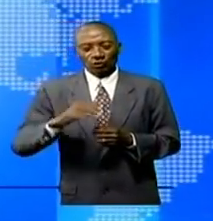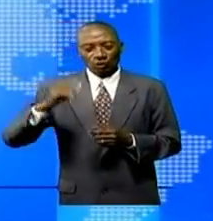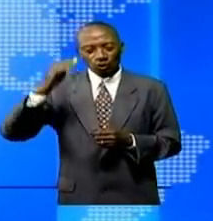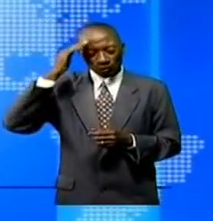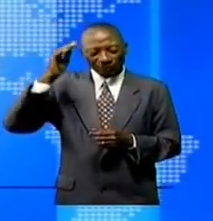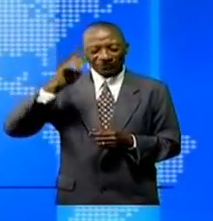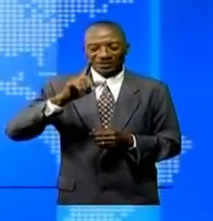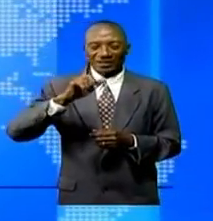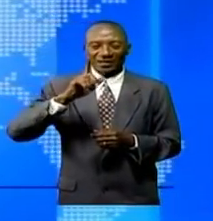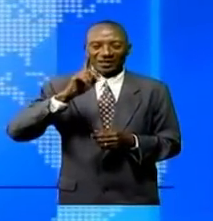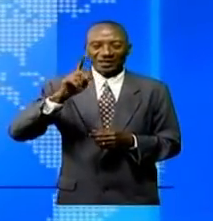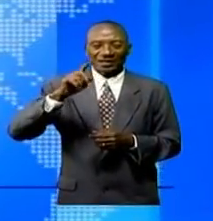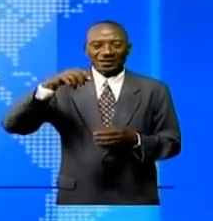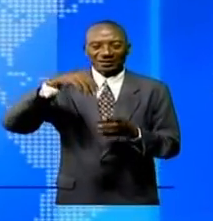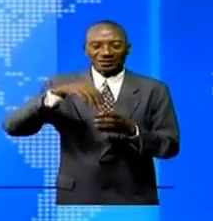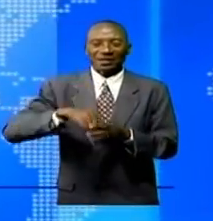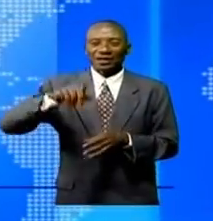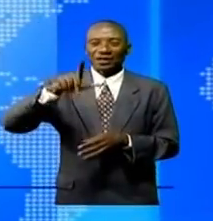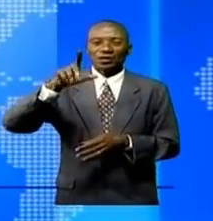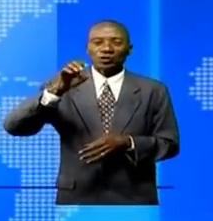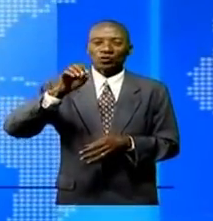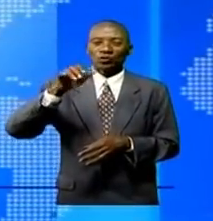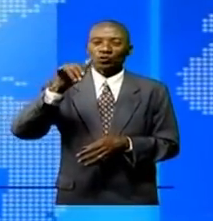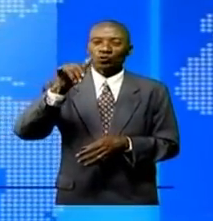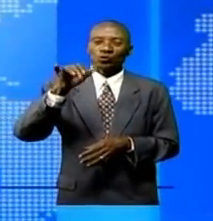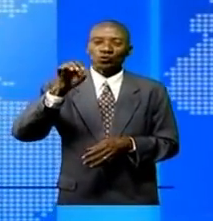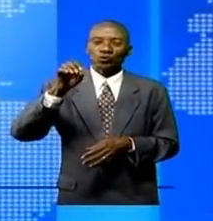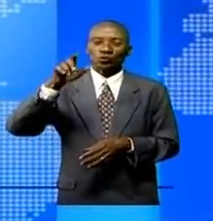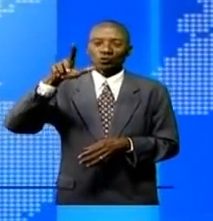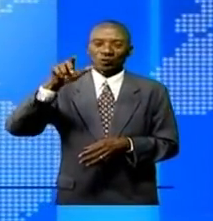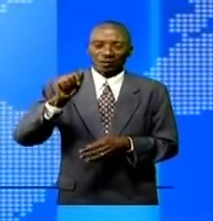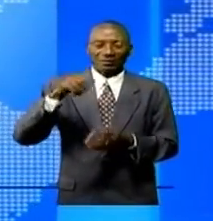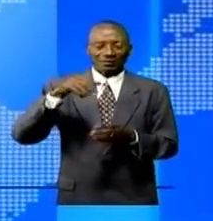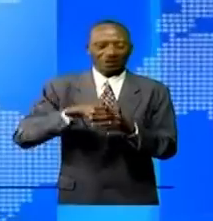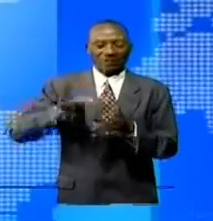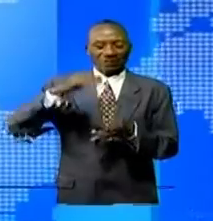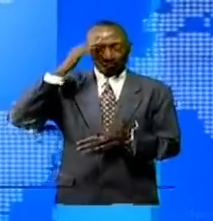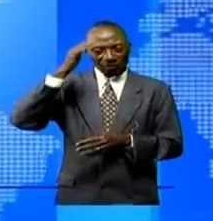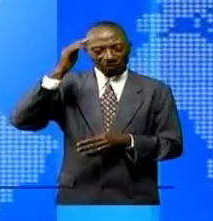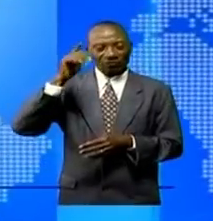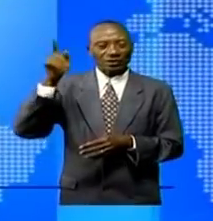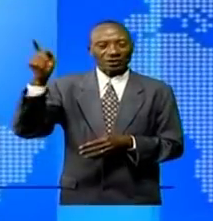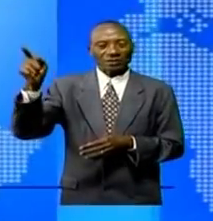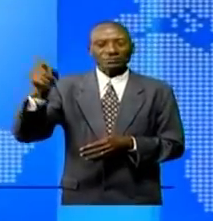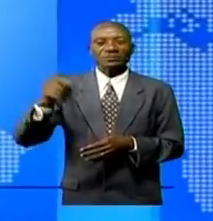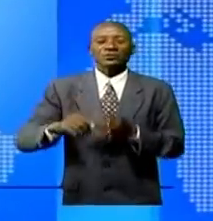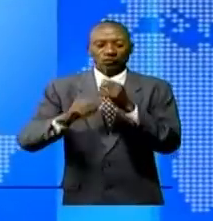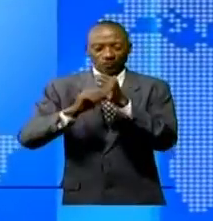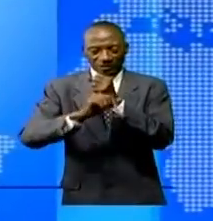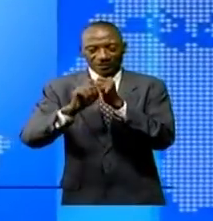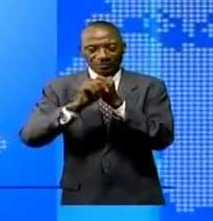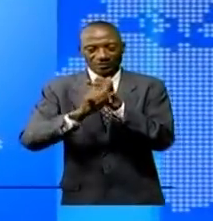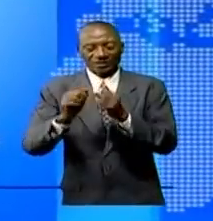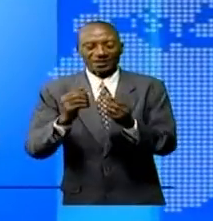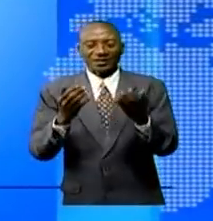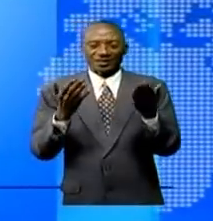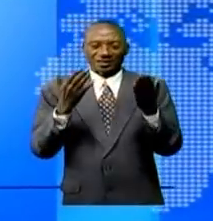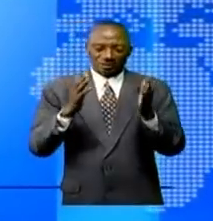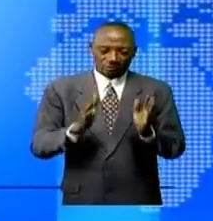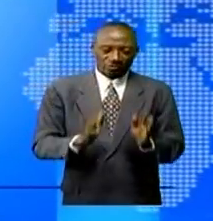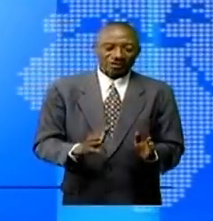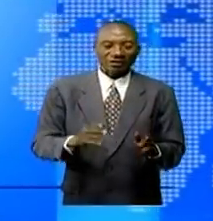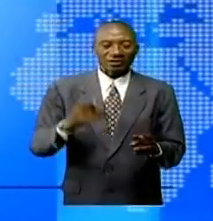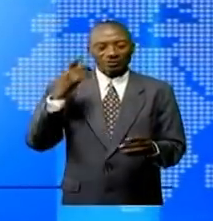Loyola du Congo dans la commune de Lingwala ont été sensibilisés par le coordonnateur national de l'ITIE RDC sur